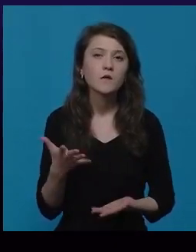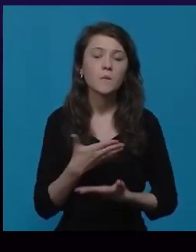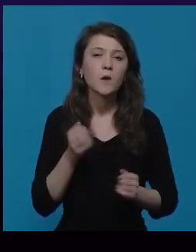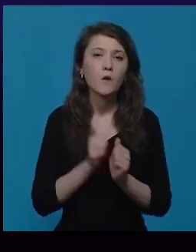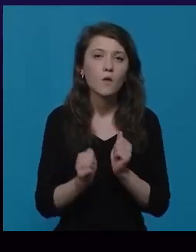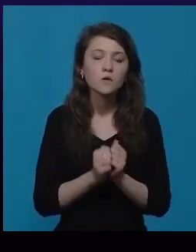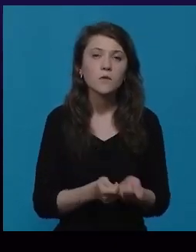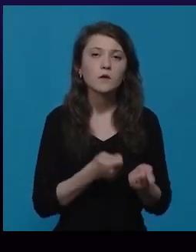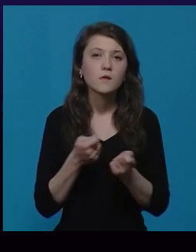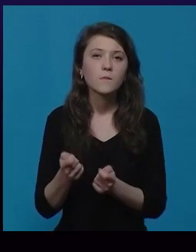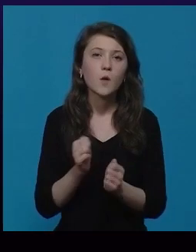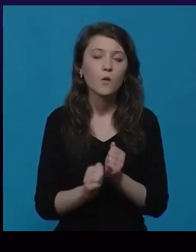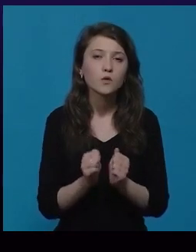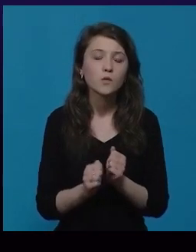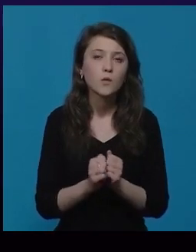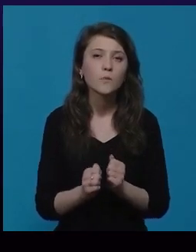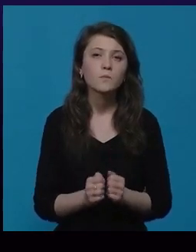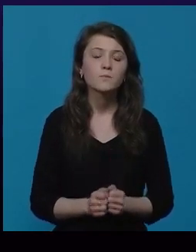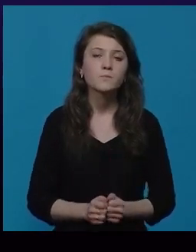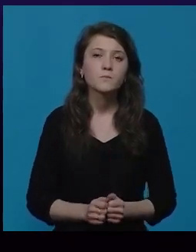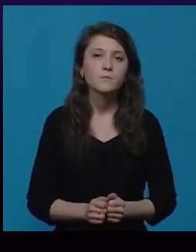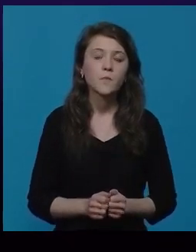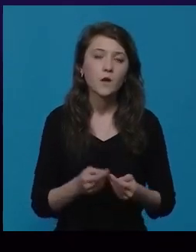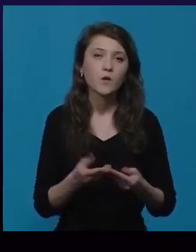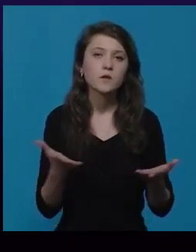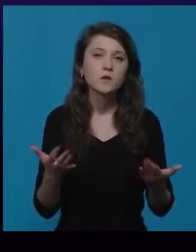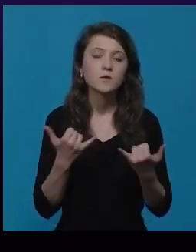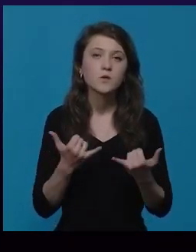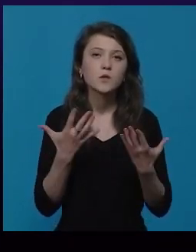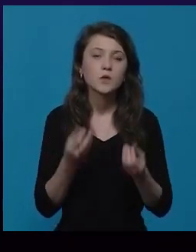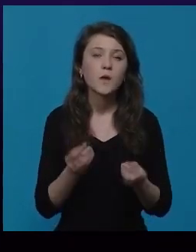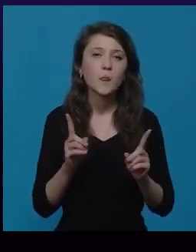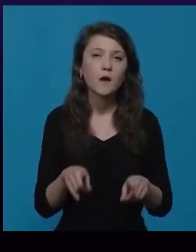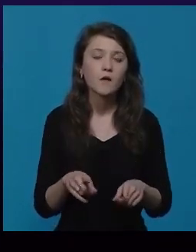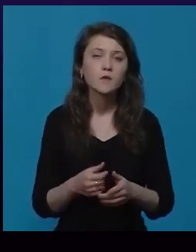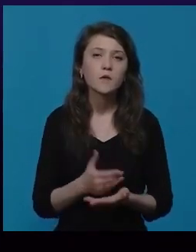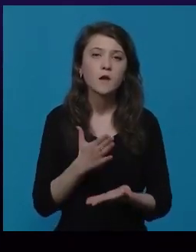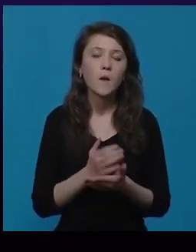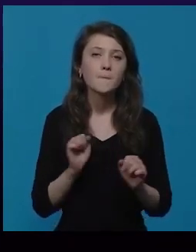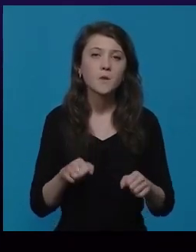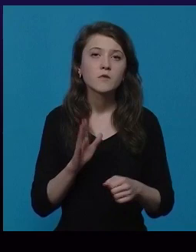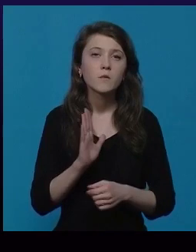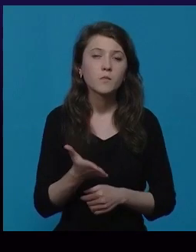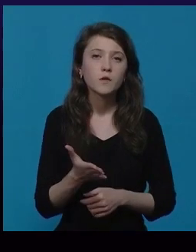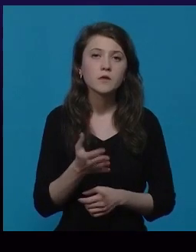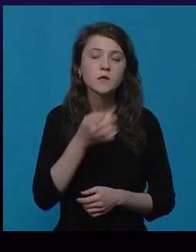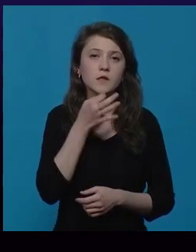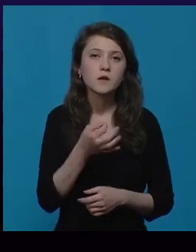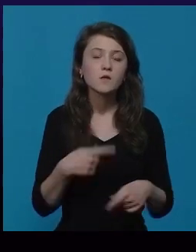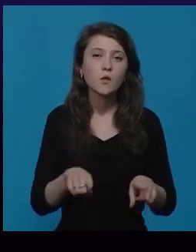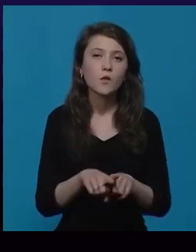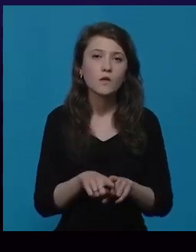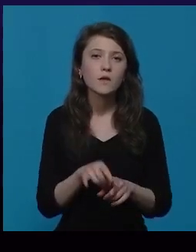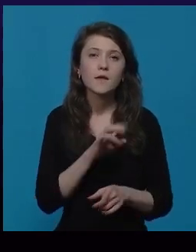донесли, кожному довезли і роздали. Сьогодні ще також є, можливо, буде, можна сказати, таку, вона і не